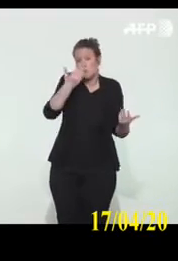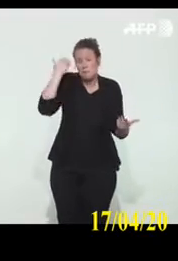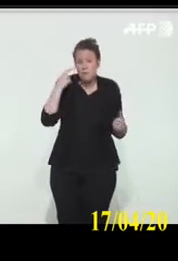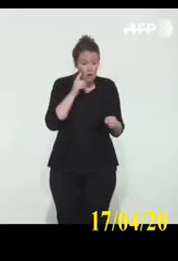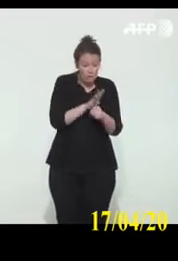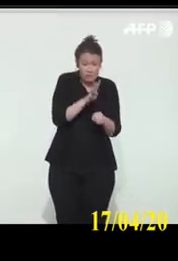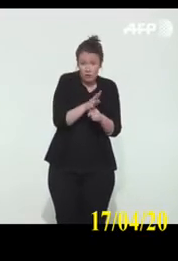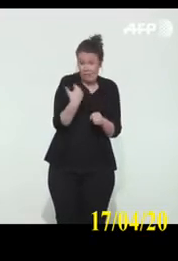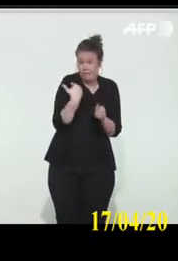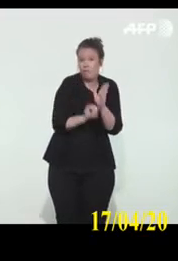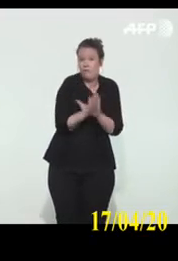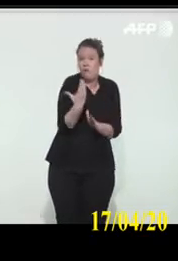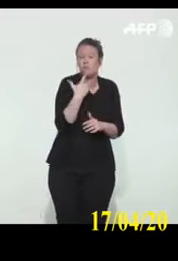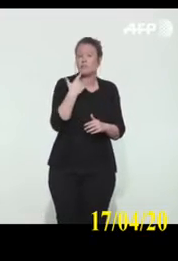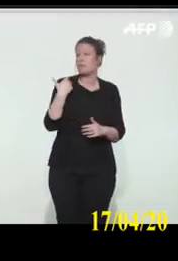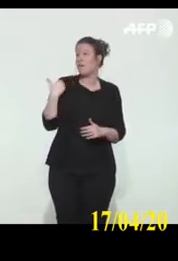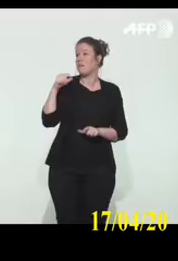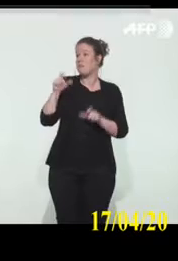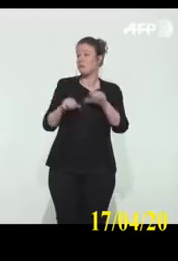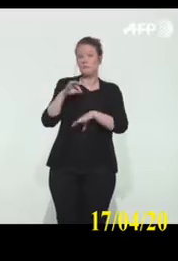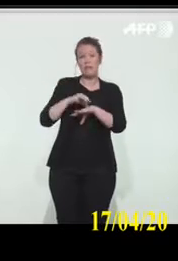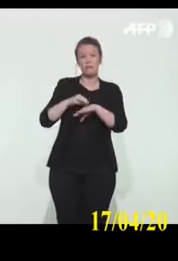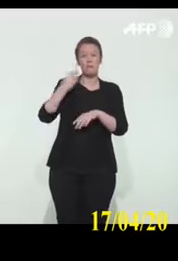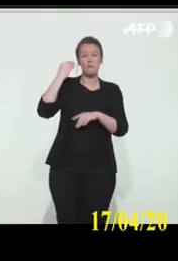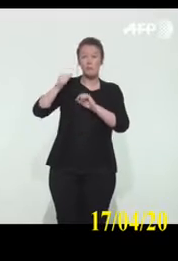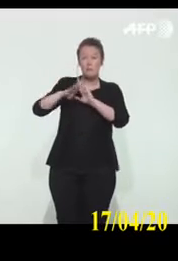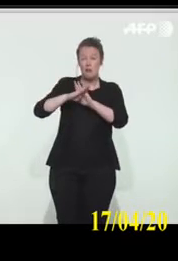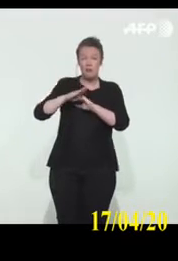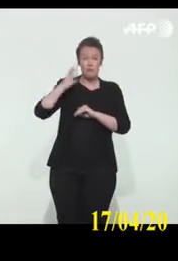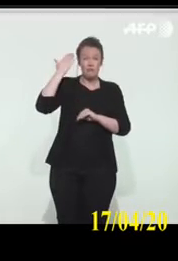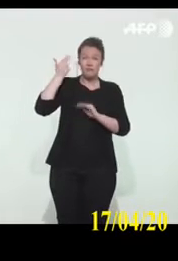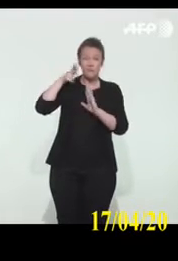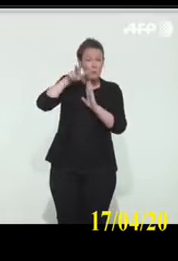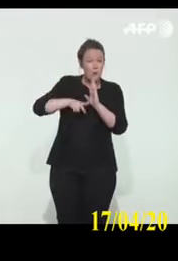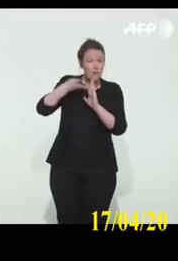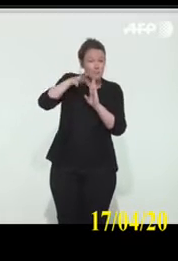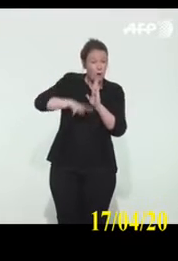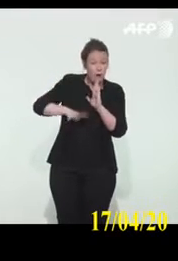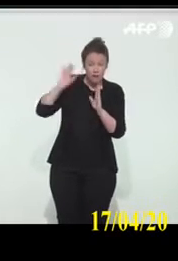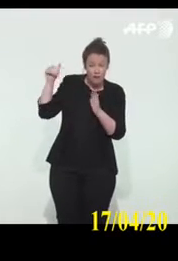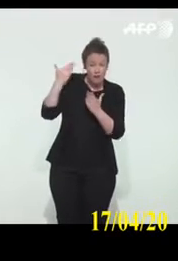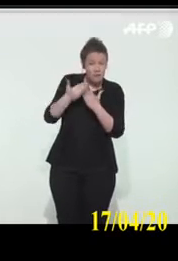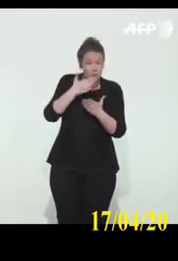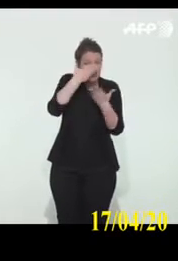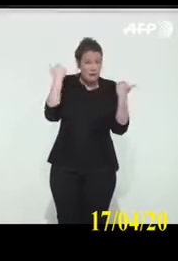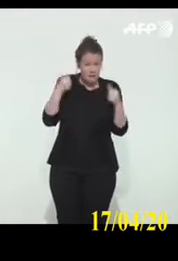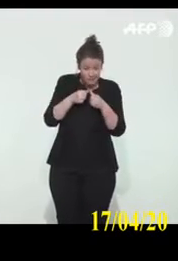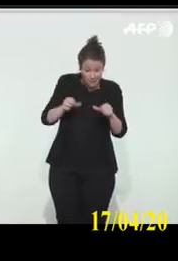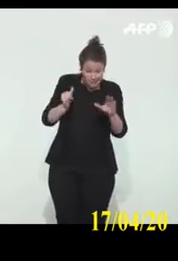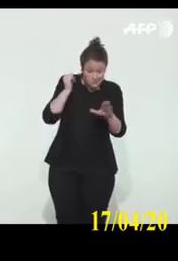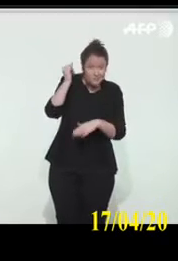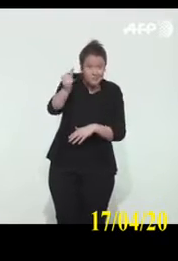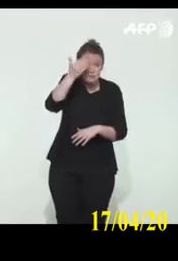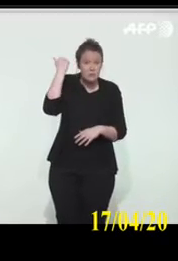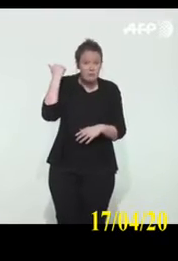plus anciens ont 3 mois, 4 mois d'observation. Donc, je pense qu'il faut rester solide. Quand on a